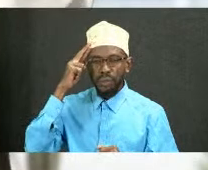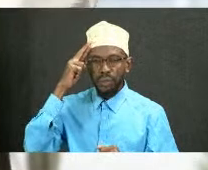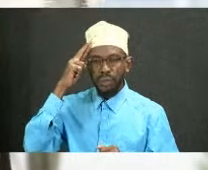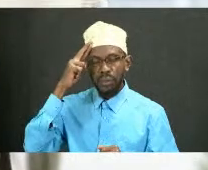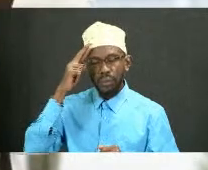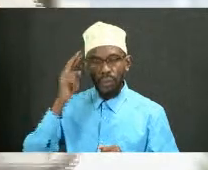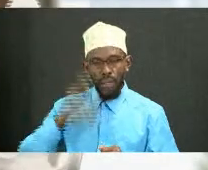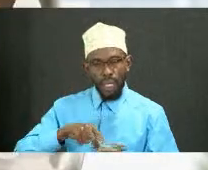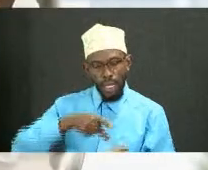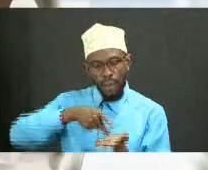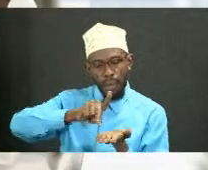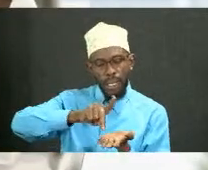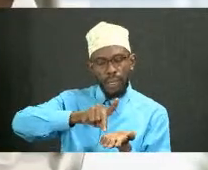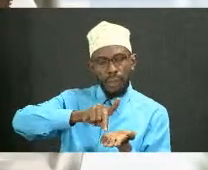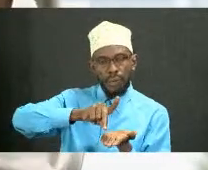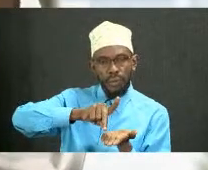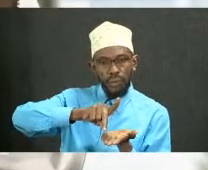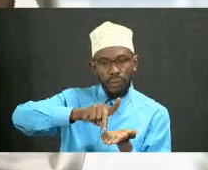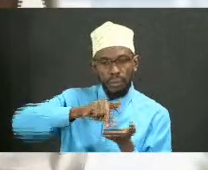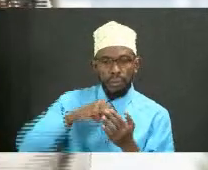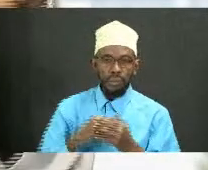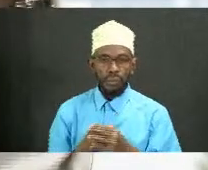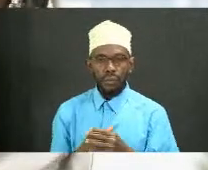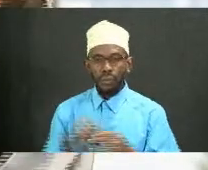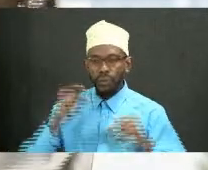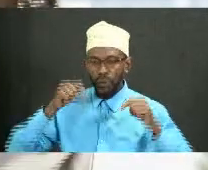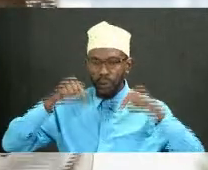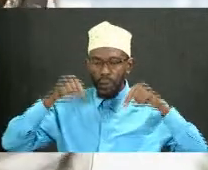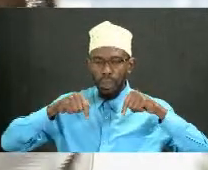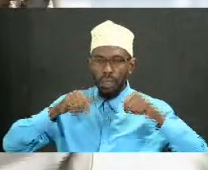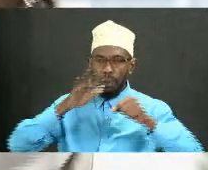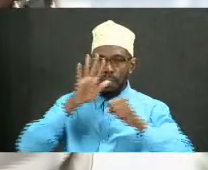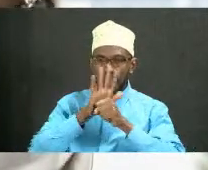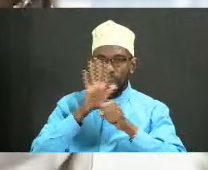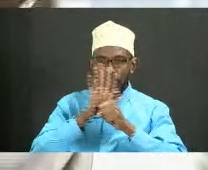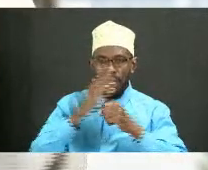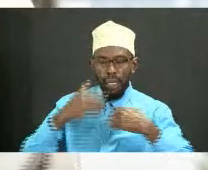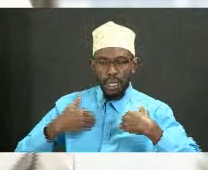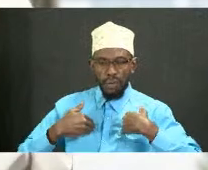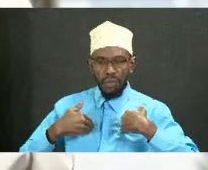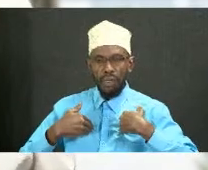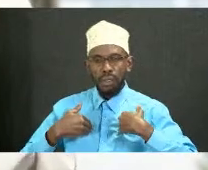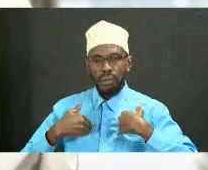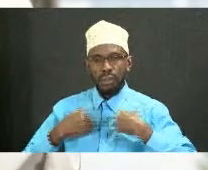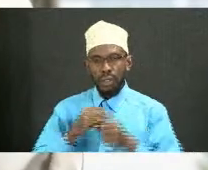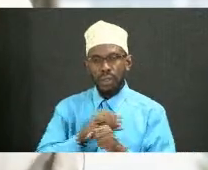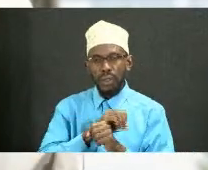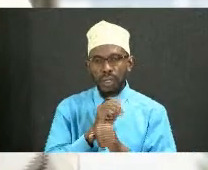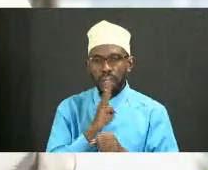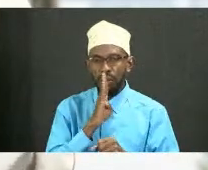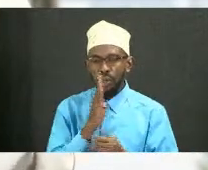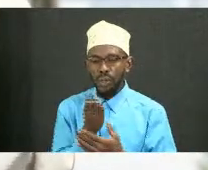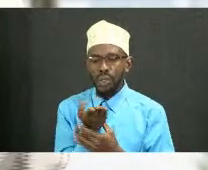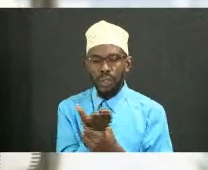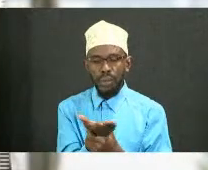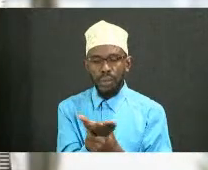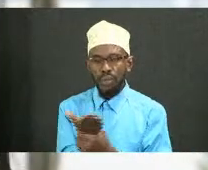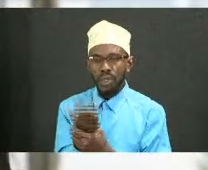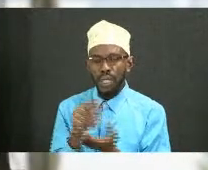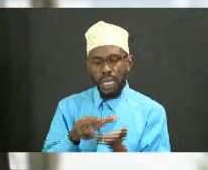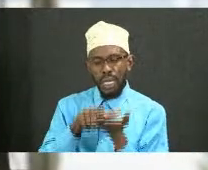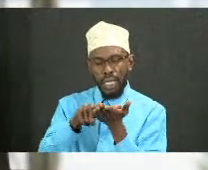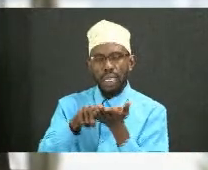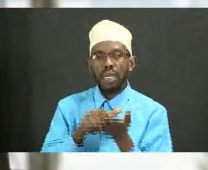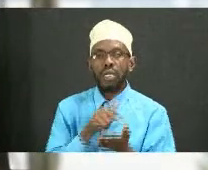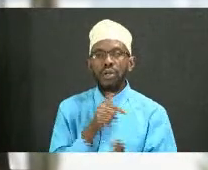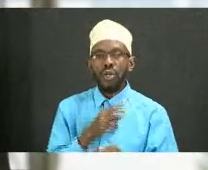ana dhamira ya kulipa lile deni. Leo mambo mengi ambayo tunakumbana nayo ni kwa sababu ya madeni na mfumo ambao si mfumo